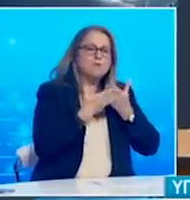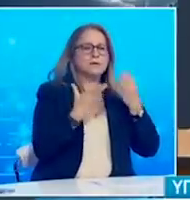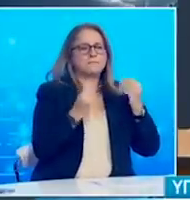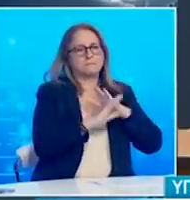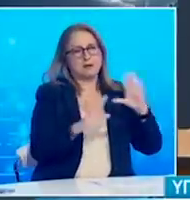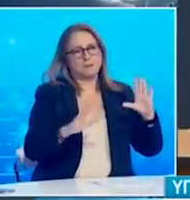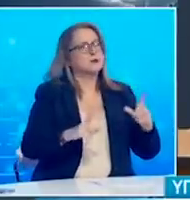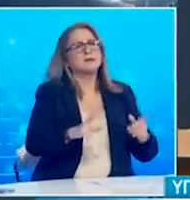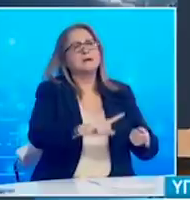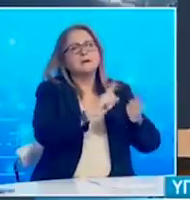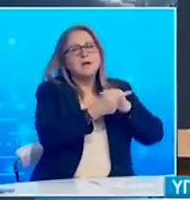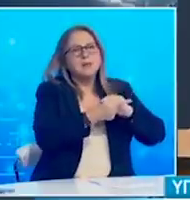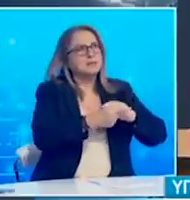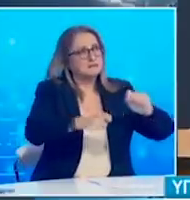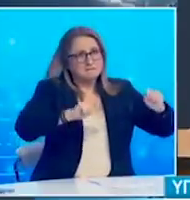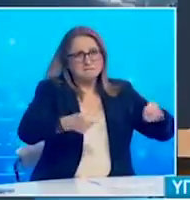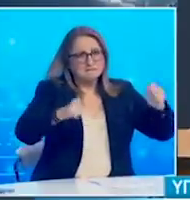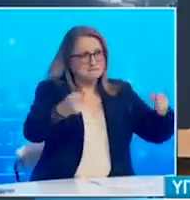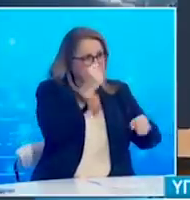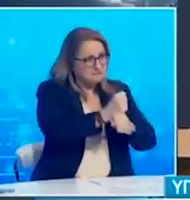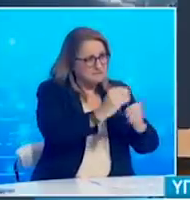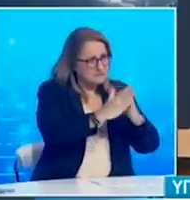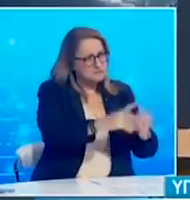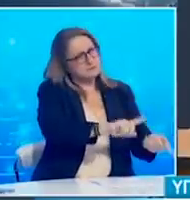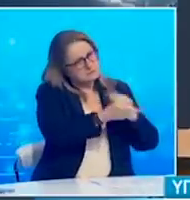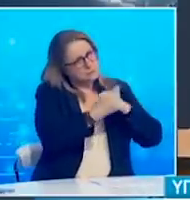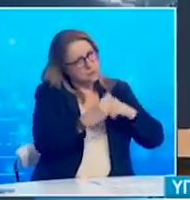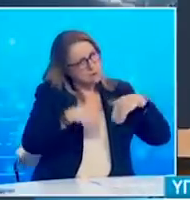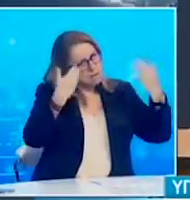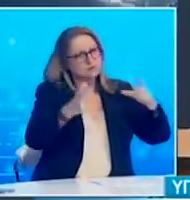στο lockdown και θα το χρησιμοποιήσουμε νομίζω εκτεταμένα.